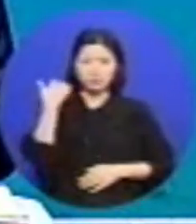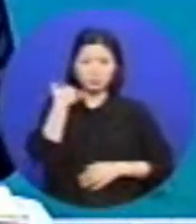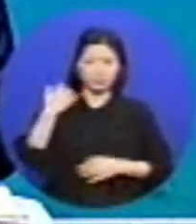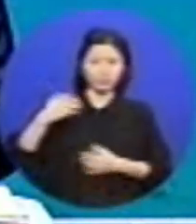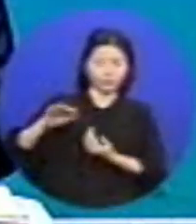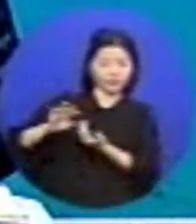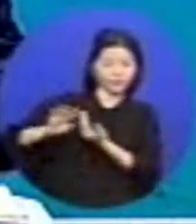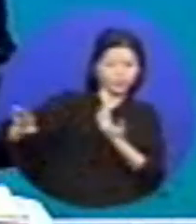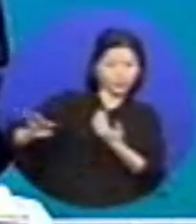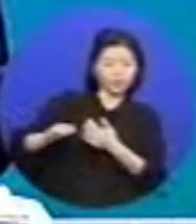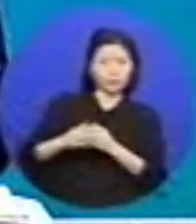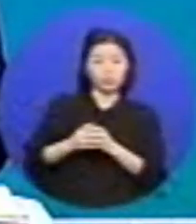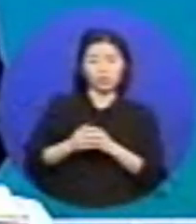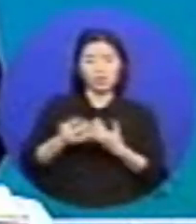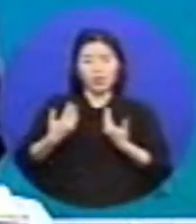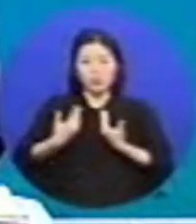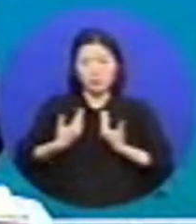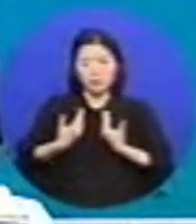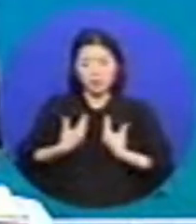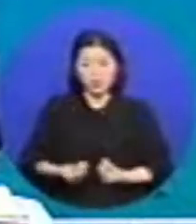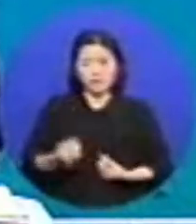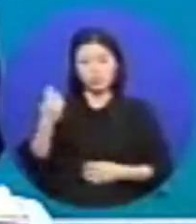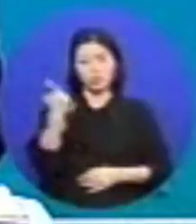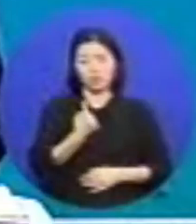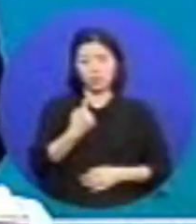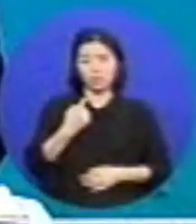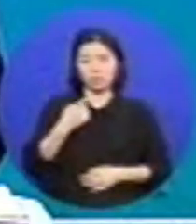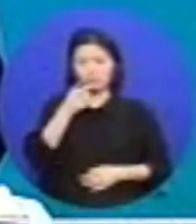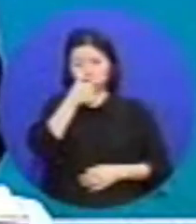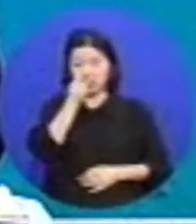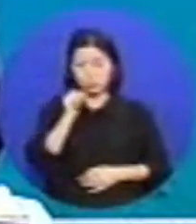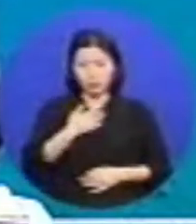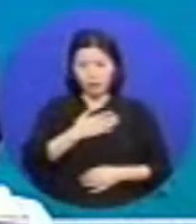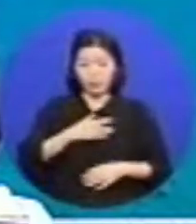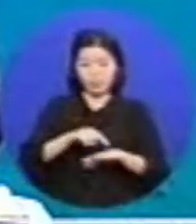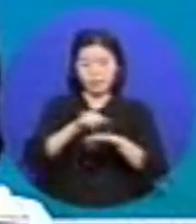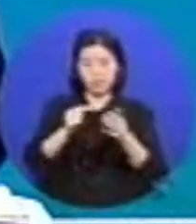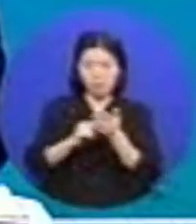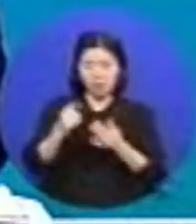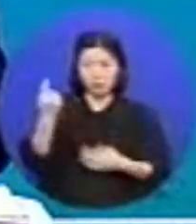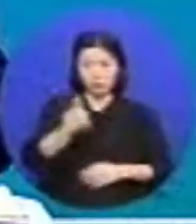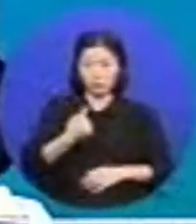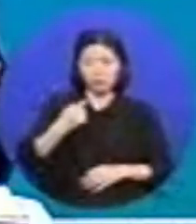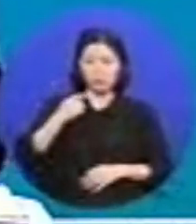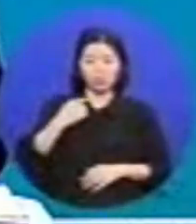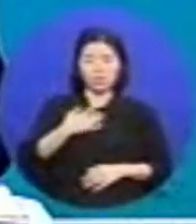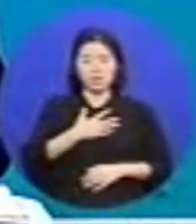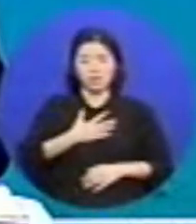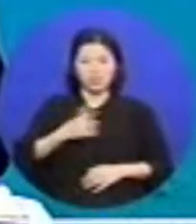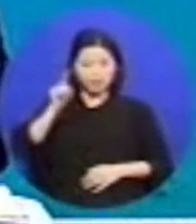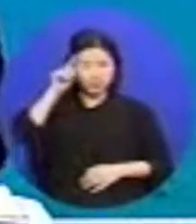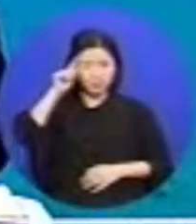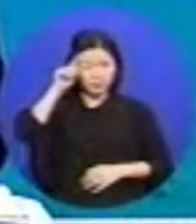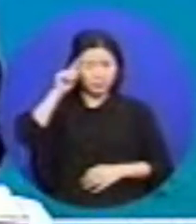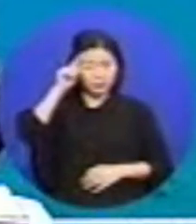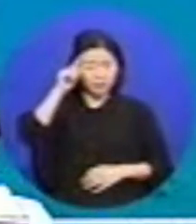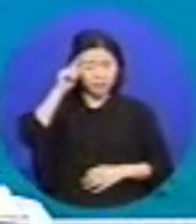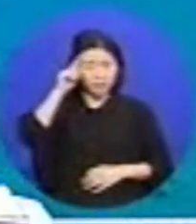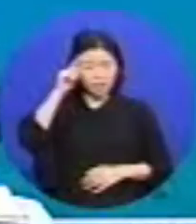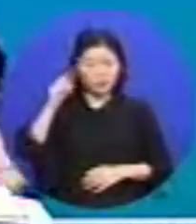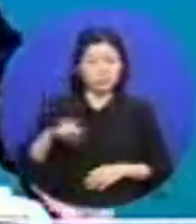같고 좌절이 오고 열등감이 생기고 스트레스 때문에 죽고 싶고